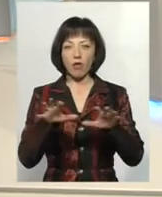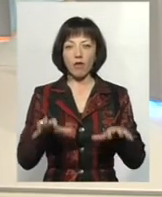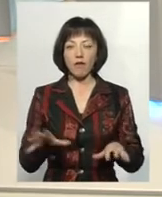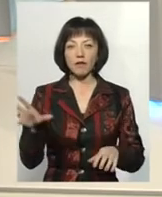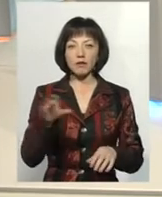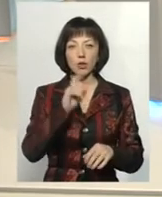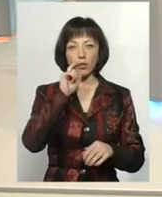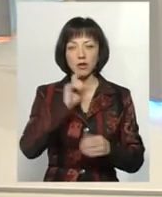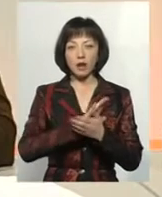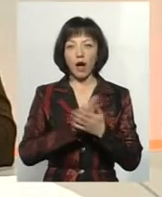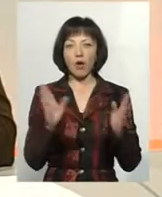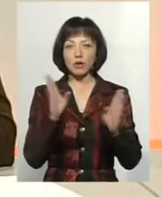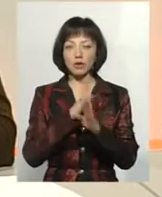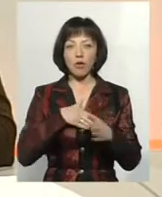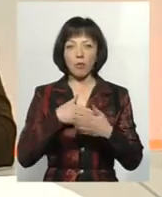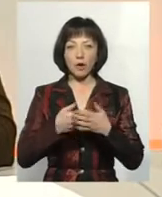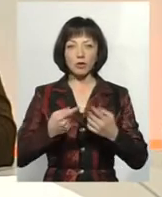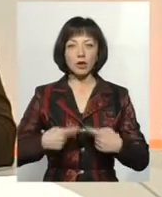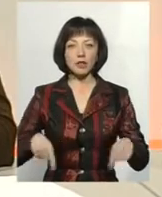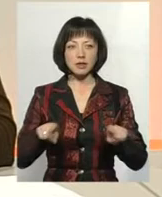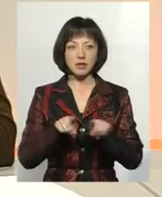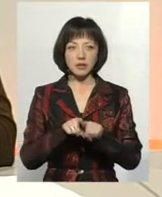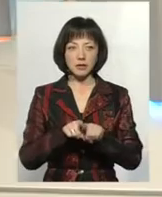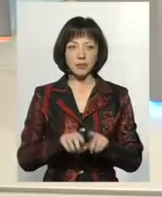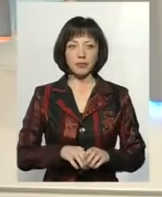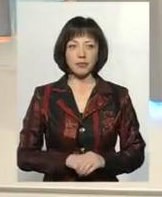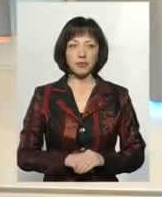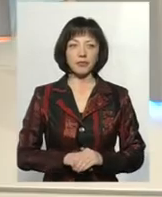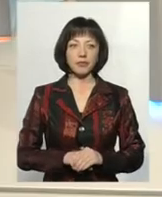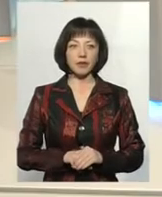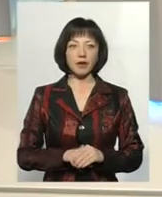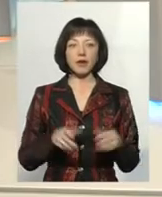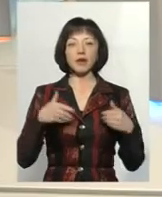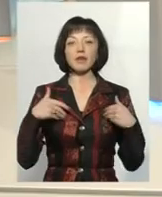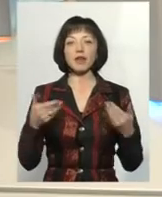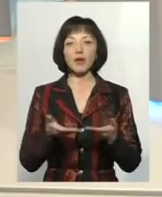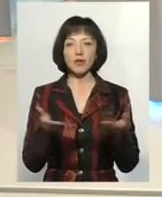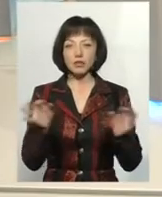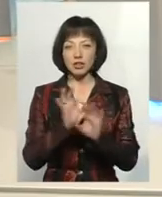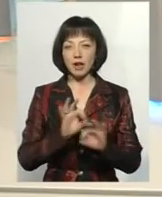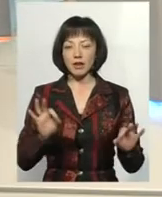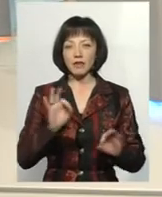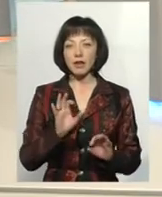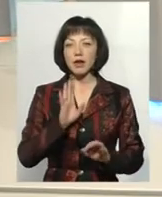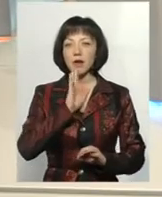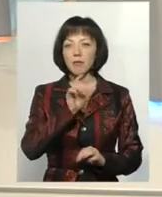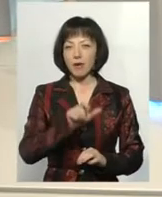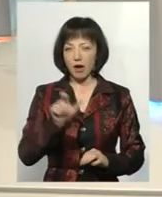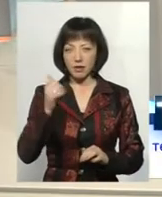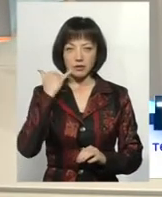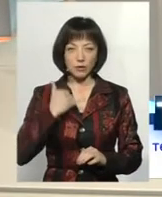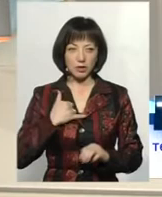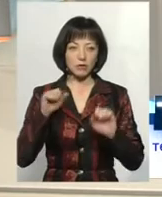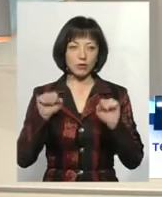Всеукраїнської екологічної громадської організації «Мама-86». Вітаю вас, шановні пані. Ви також можете дзвонити до нас у студію,